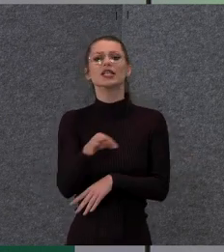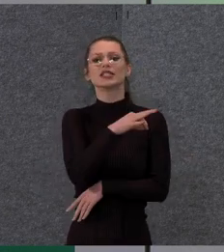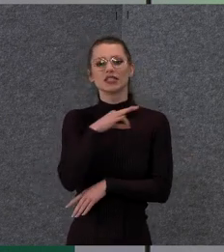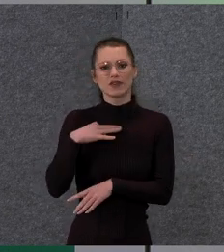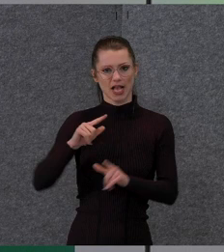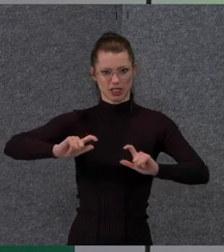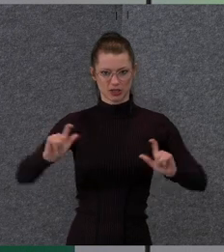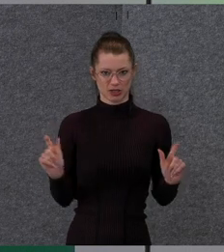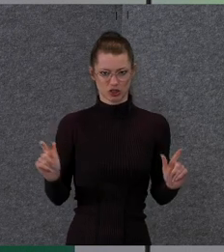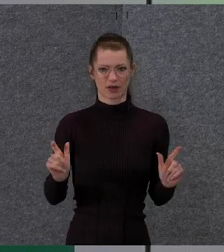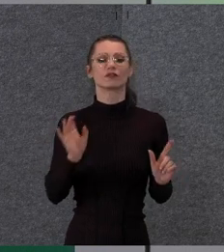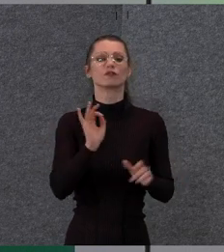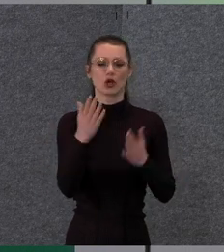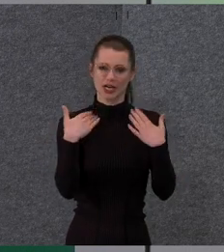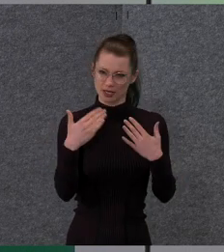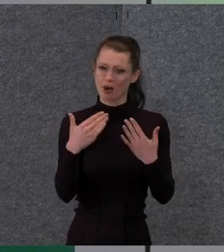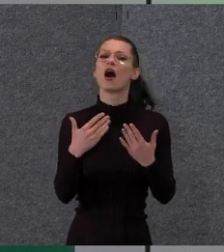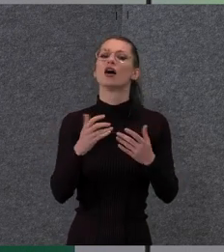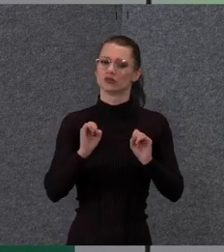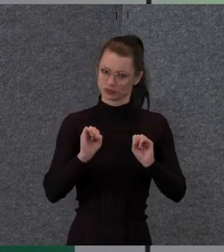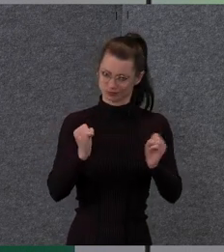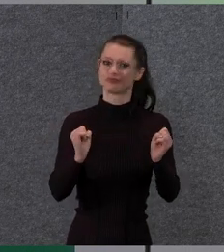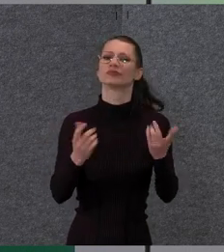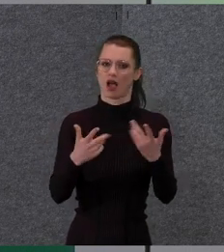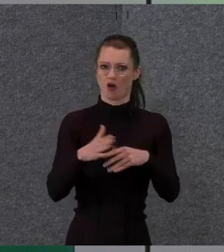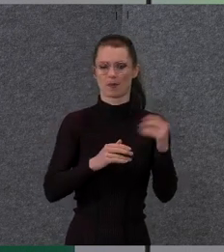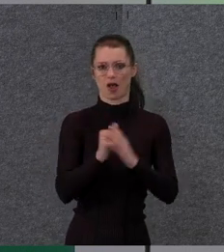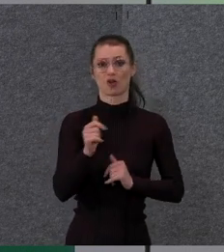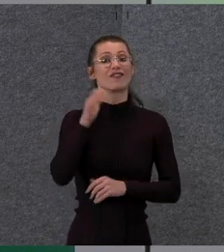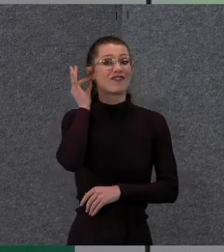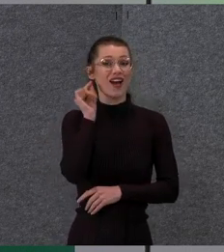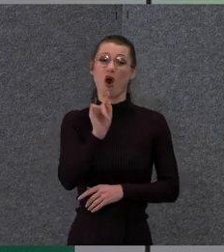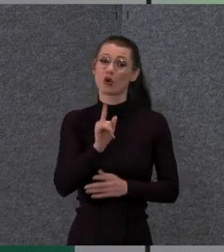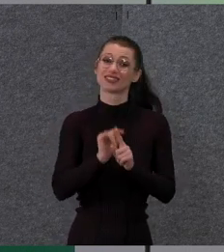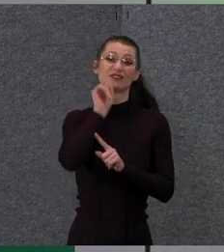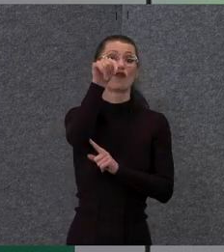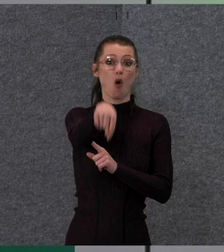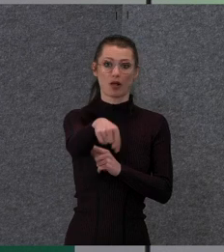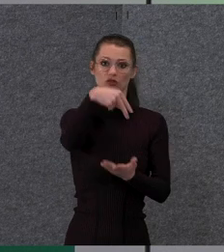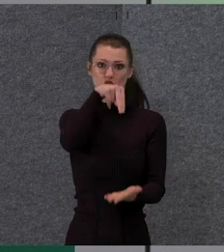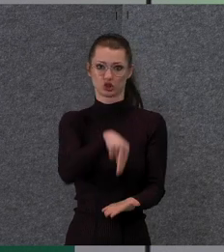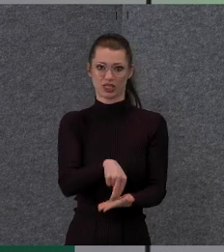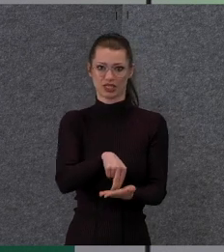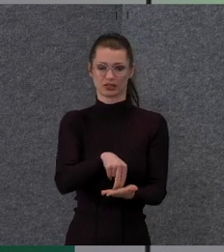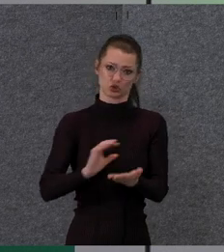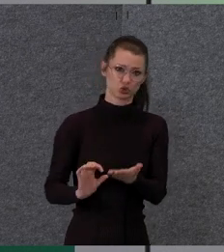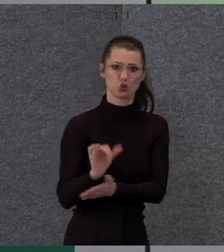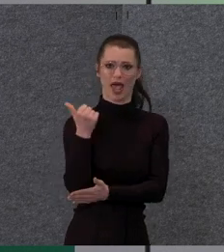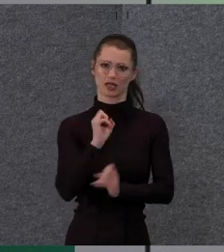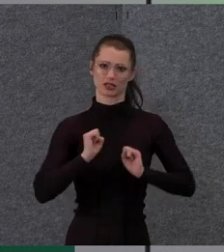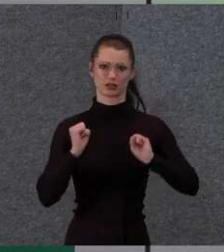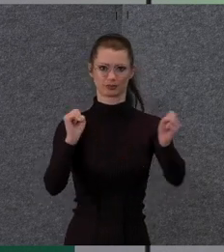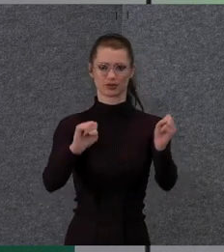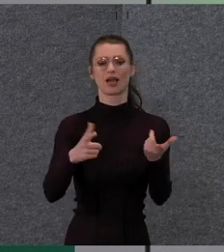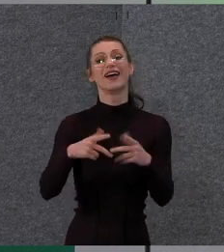für Klimagerechtigkeit aufgebaut, in der Frauen in der vordersten Reihe stehen. Auch dort, auch